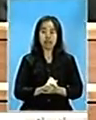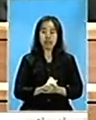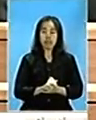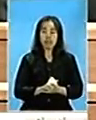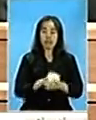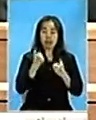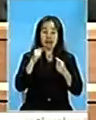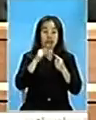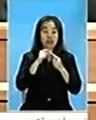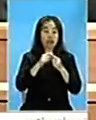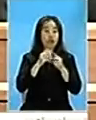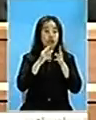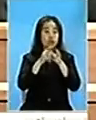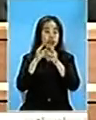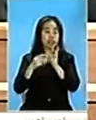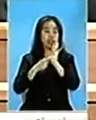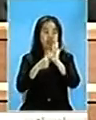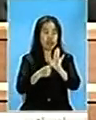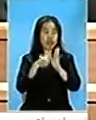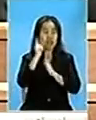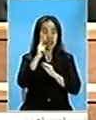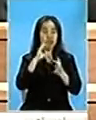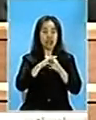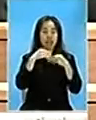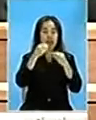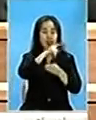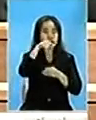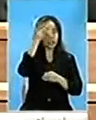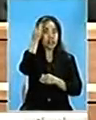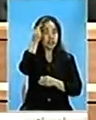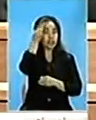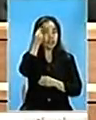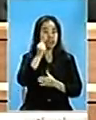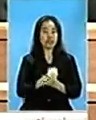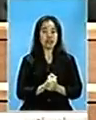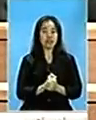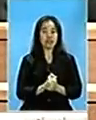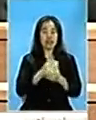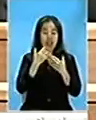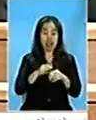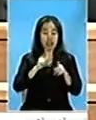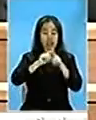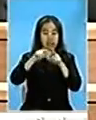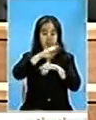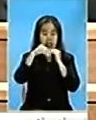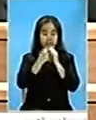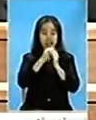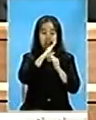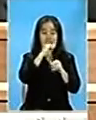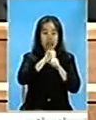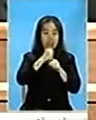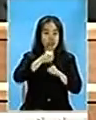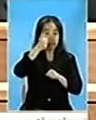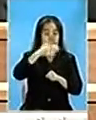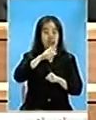เพราะฉะนั้นนี่คือการที่เราจะต้องมาตอบโจทย์หลักคิดและสิ่งเหล่านี้จะเกิดขึ้นไม่ได้เลยครับถ้